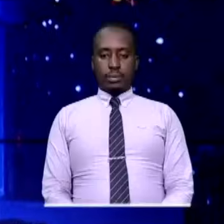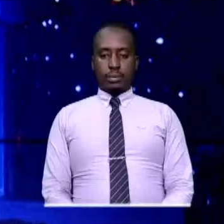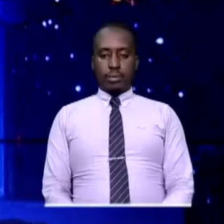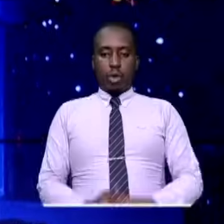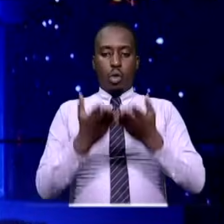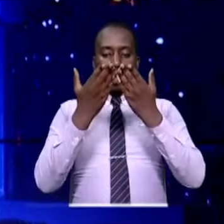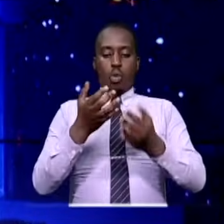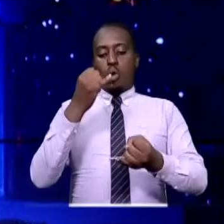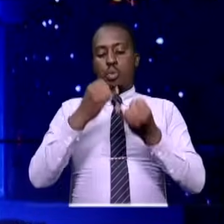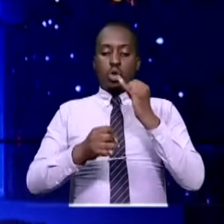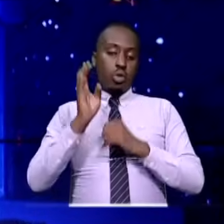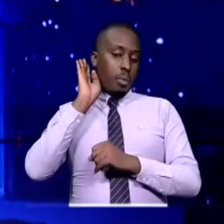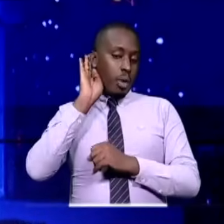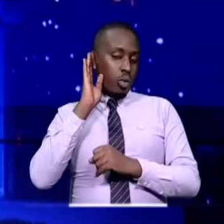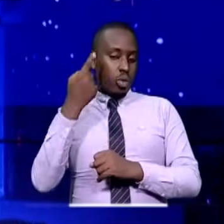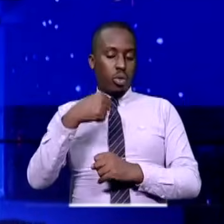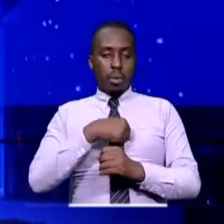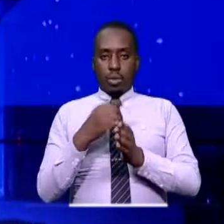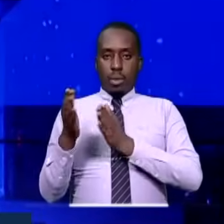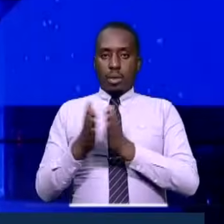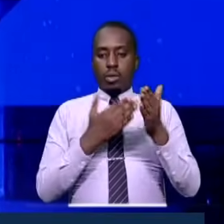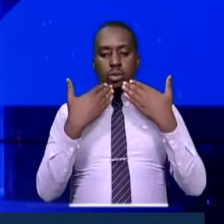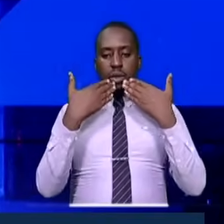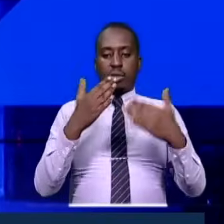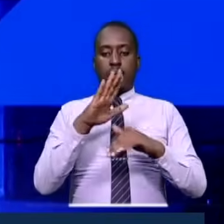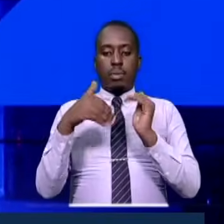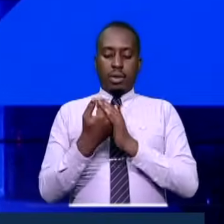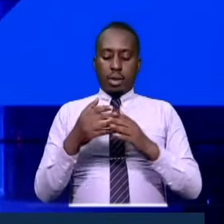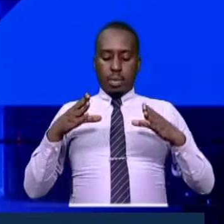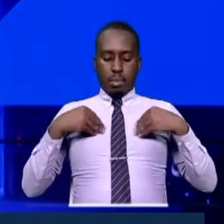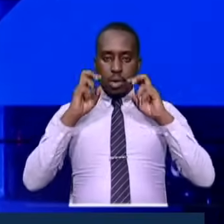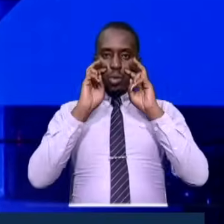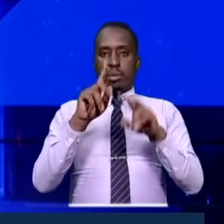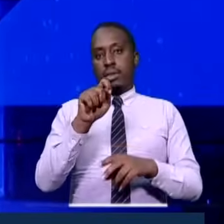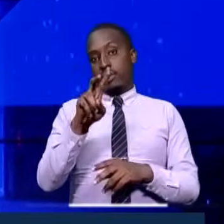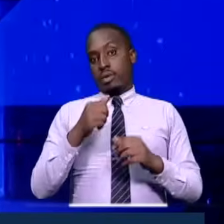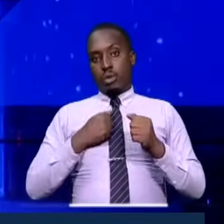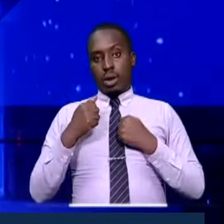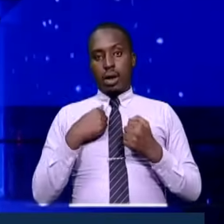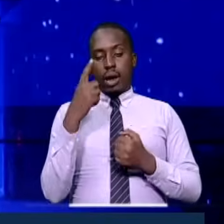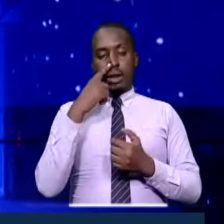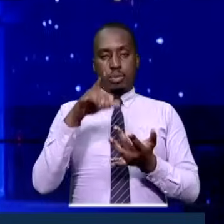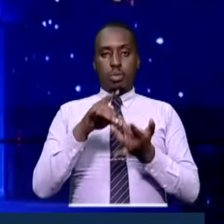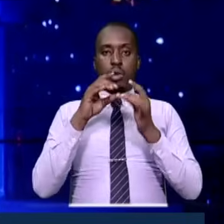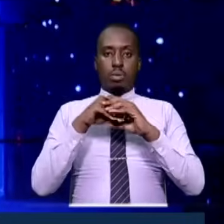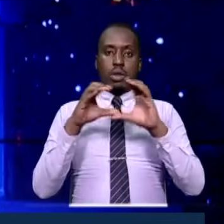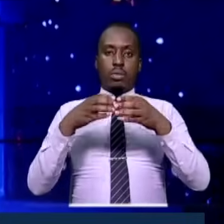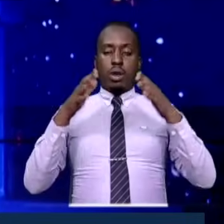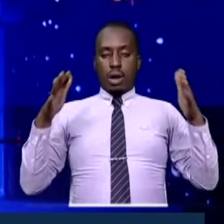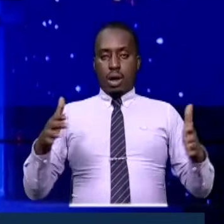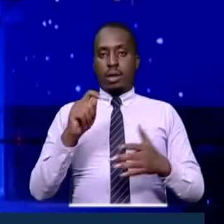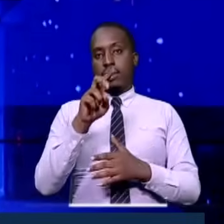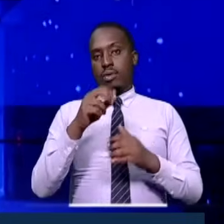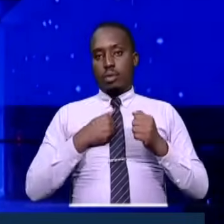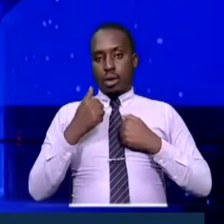Nguyu rero umusozo w'amakuru twari twabateguriye. Tubashimire mwese mwahisemo gukurikira Televiziyo Rwanda kandi by'umwihariko mu izina ry'ikipe ngari ya Televiziyo